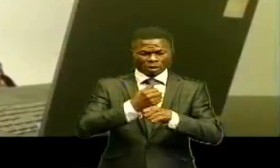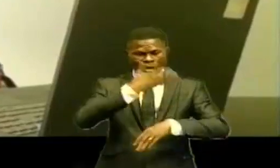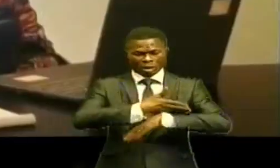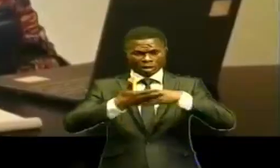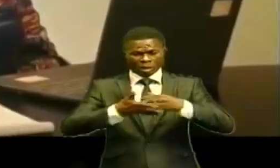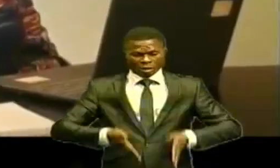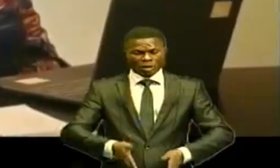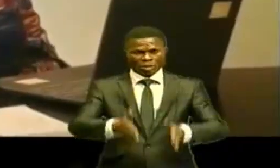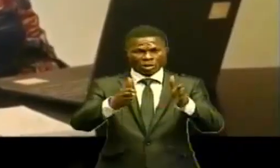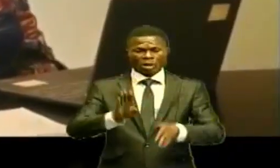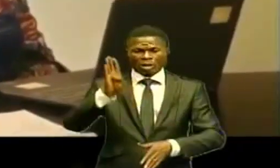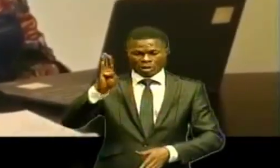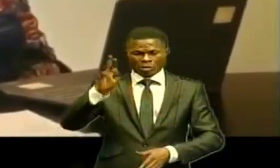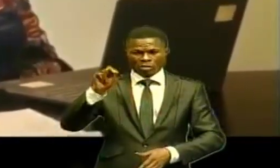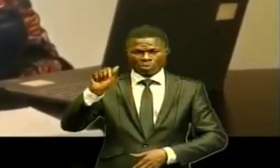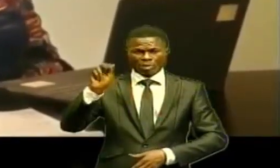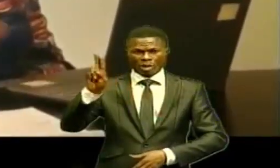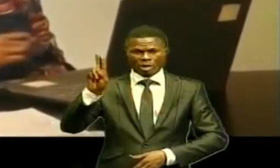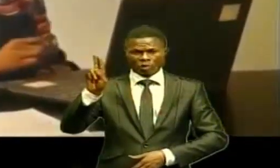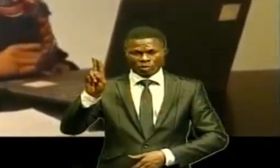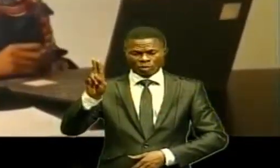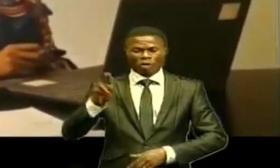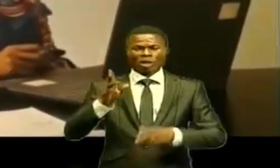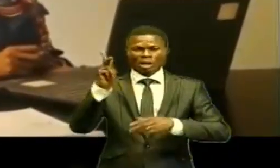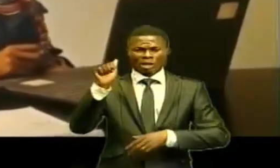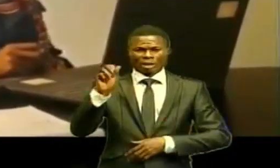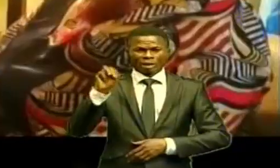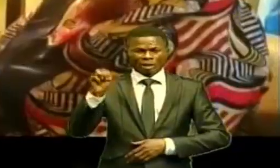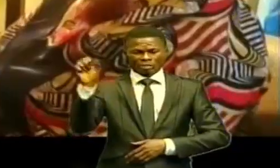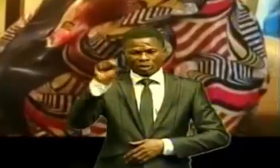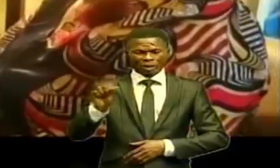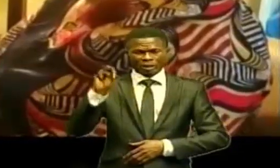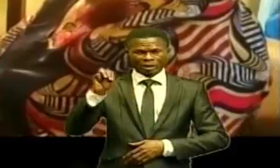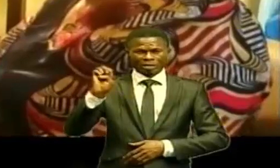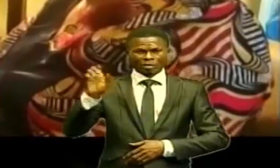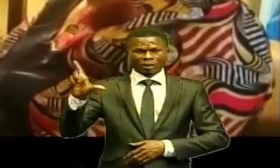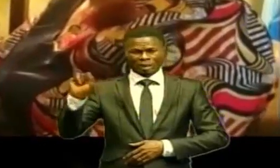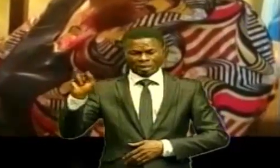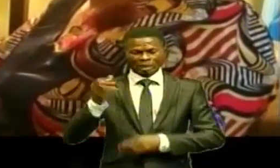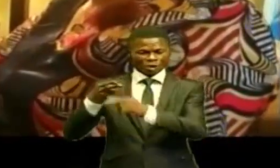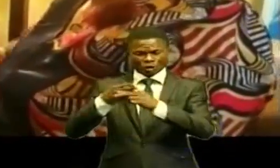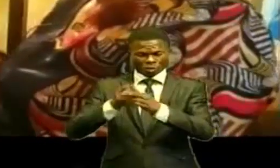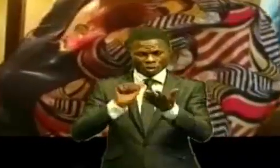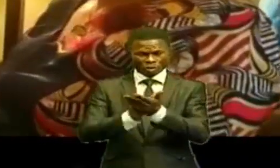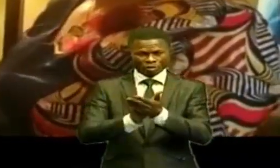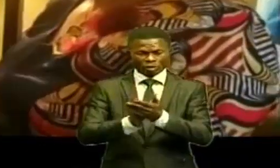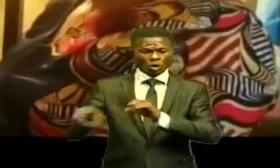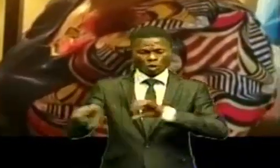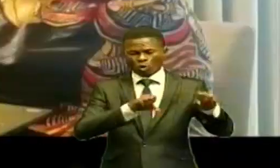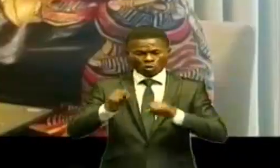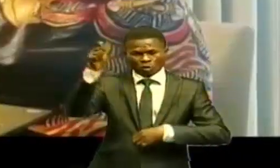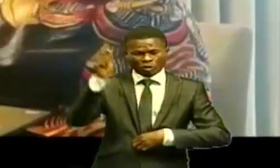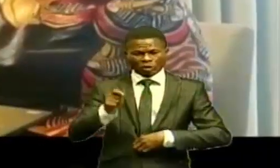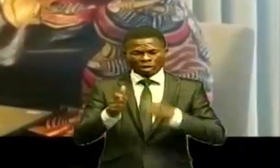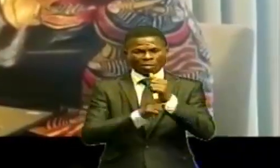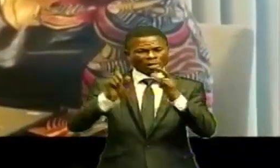sur les axes Mbaou, Kamango, Nobili, Kamango, Semliki, Beni pour faciliter et sécuriser les mouvements des militaires et des